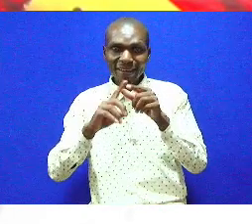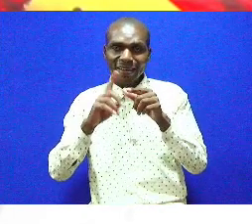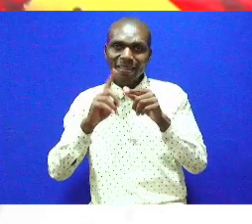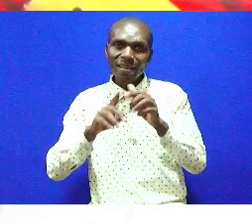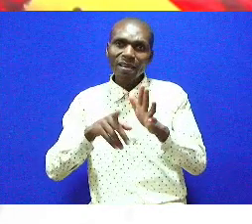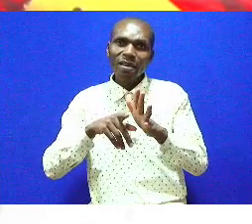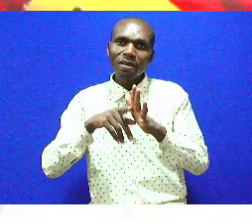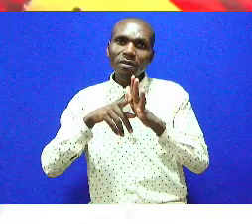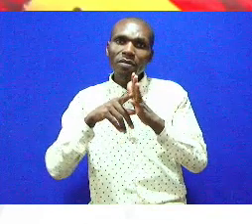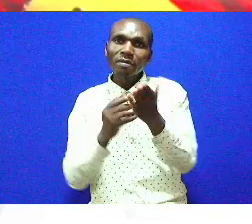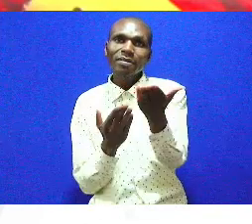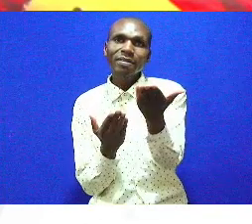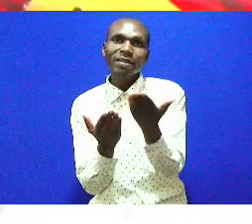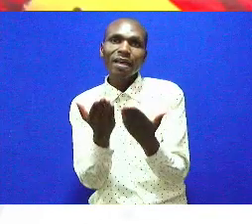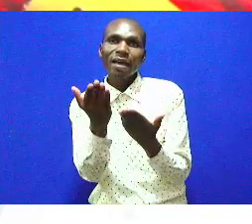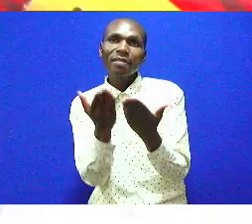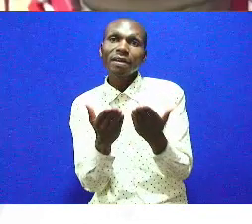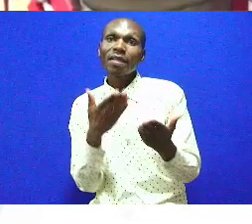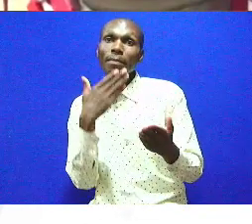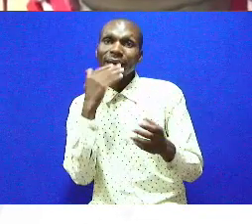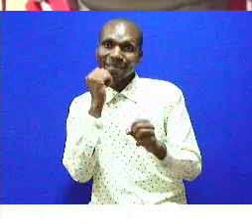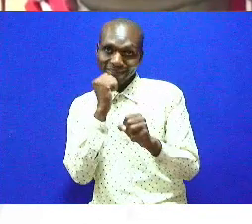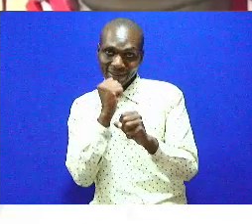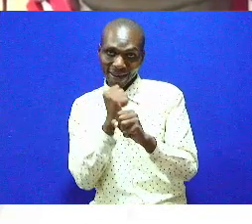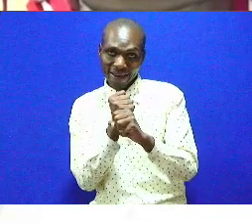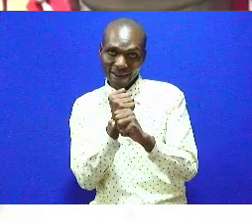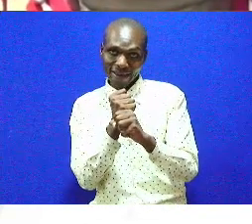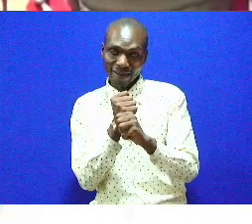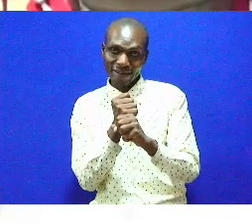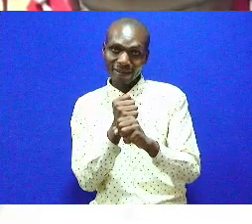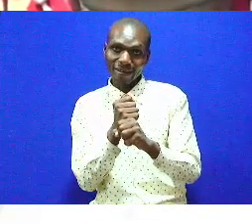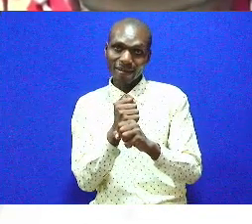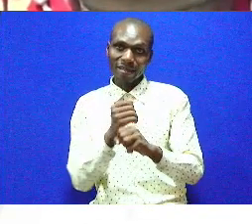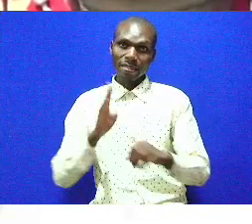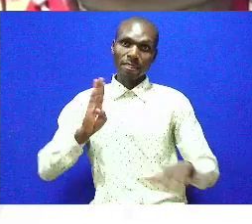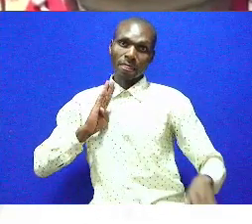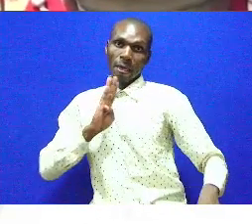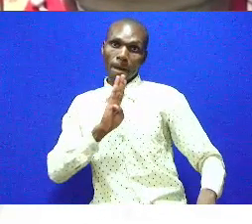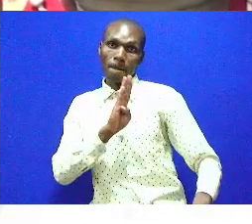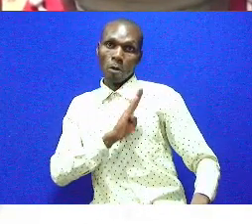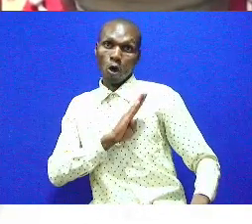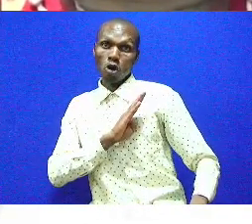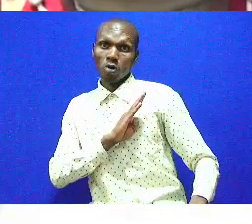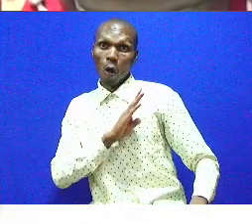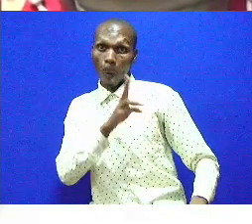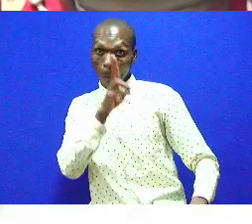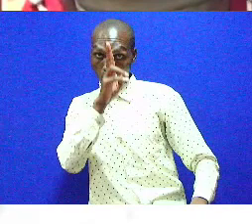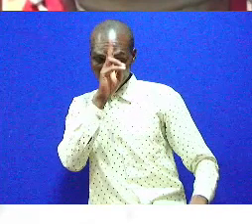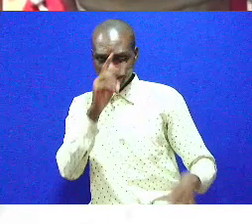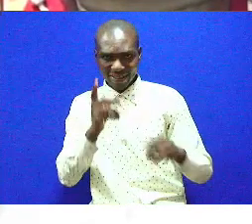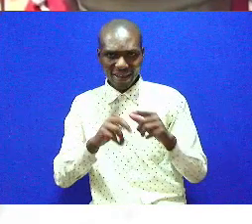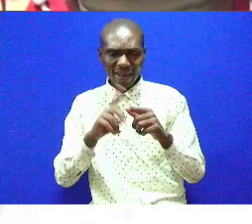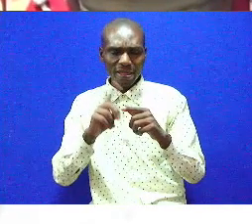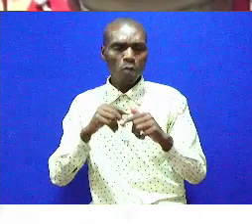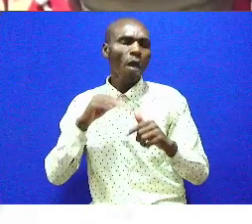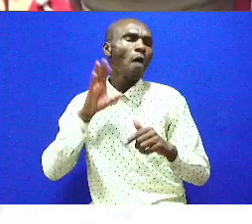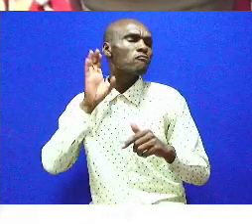enekia obokoleli obya. Kwa tika kamati hii pia tuna habari ya kwamba kuna baadhi ya